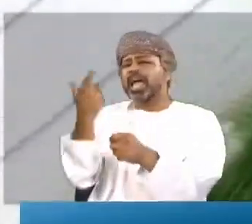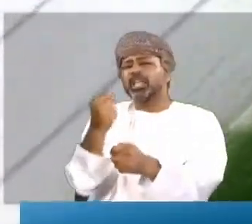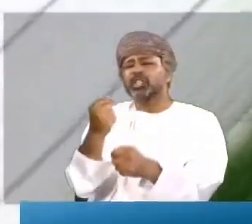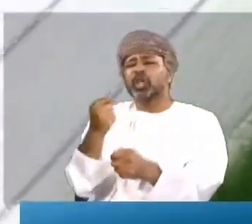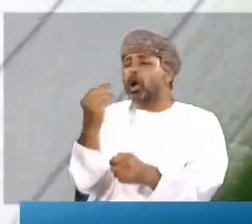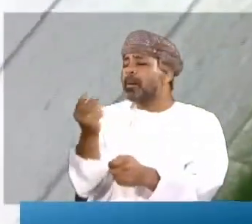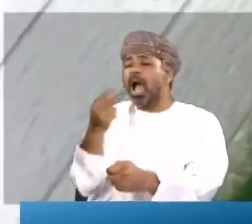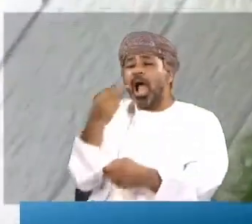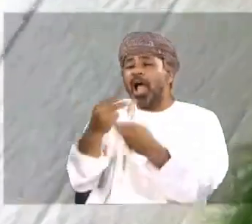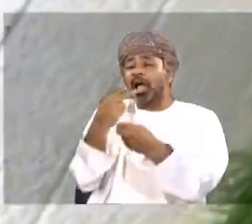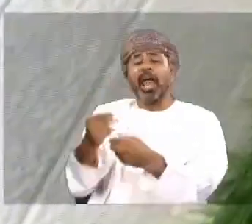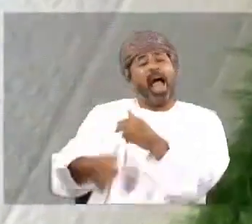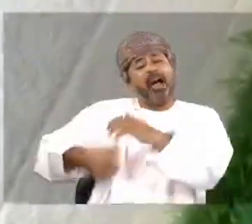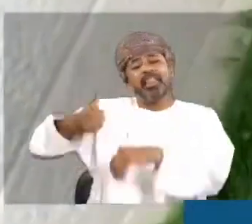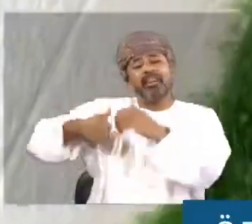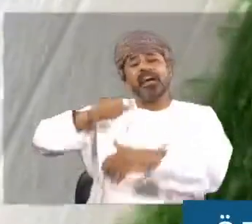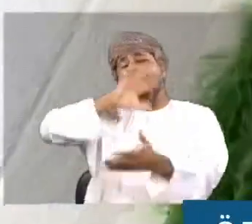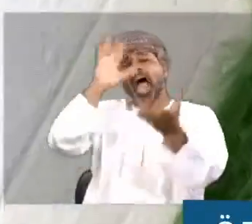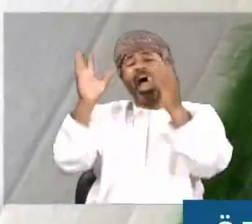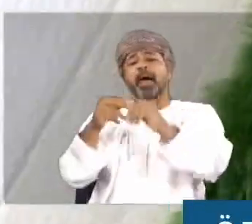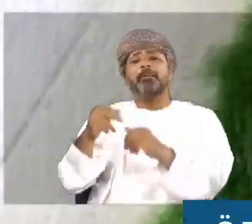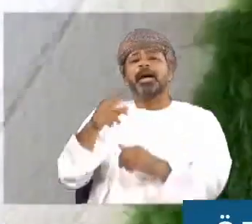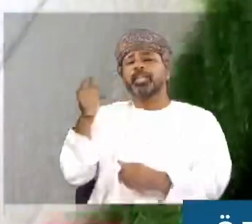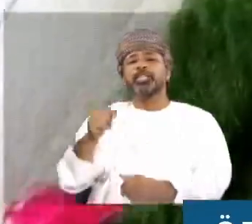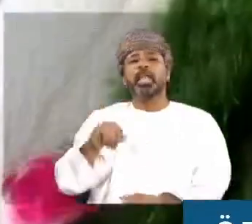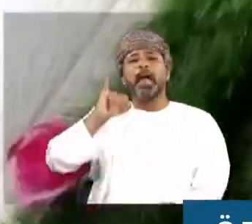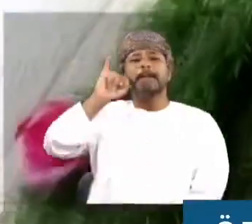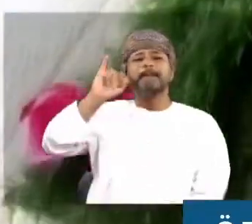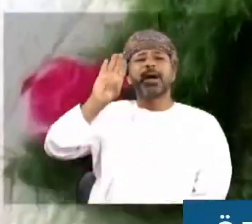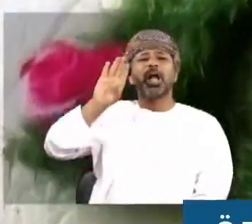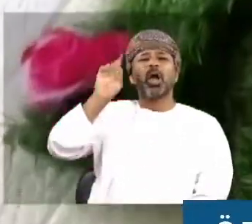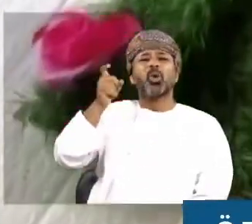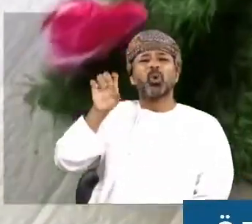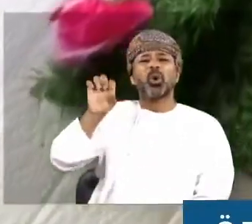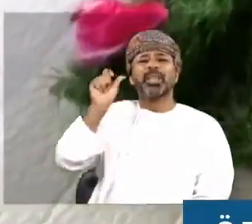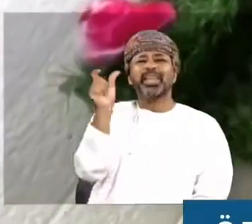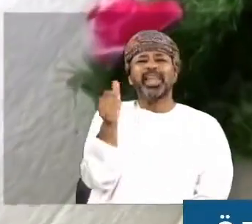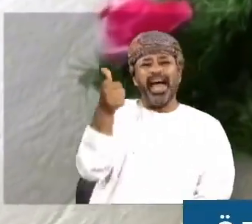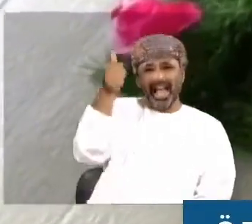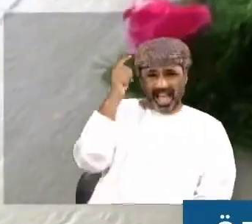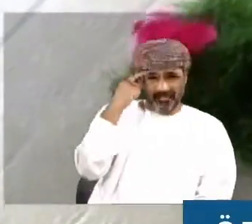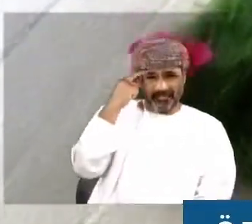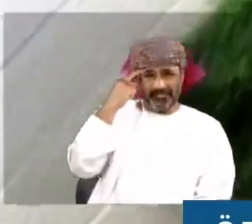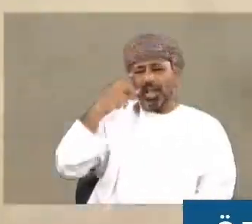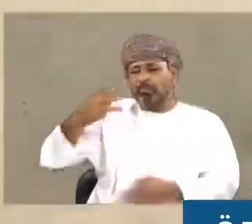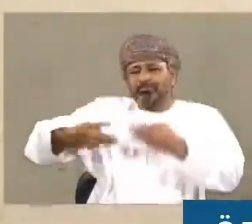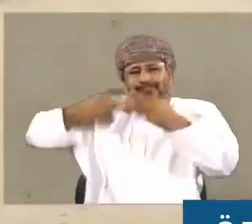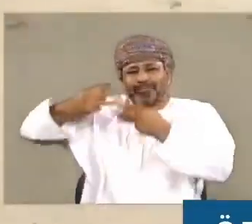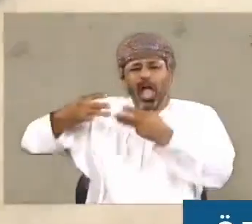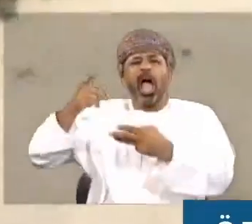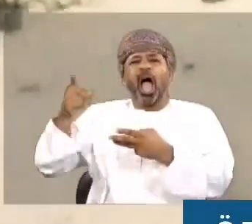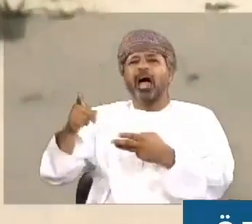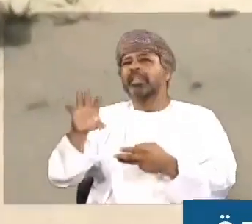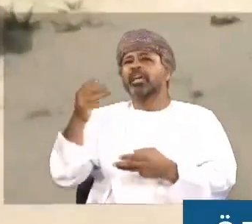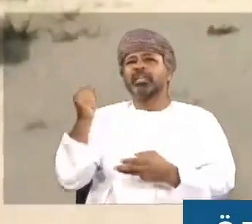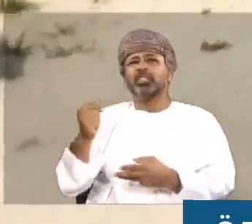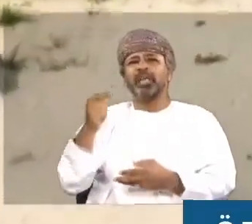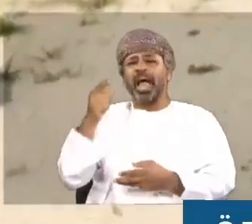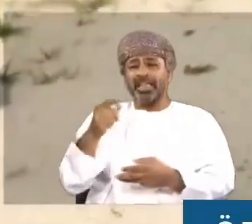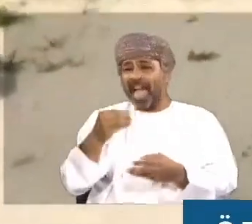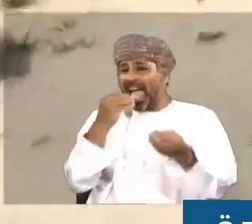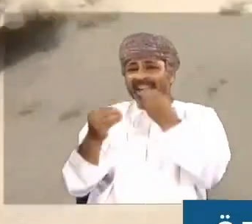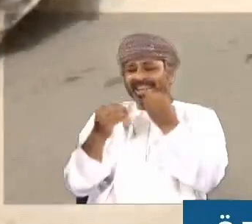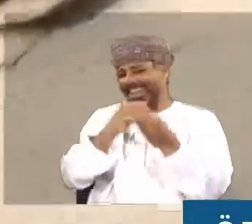أكثر الأكلات المفضلة في العالم، ألا وهي الاسباغيتي. وصنع المجسمات غير الصالحة